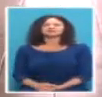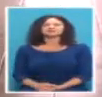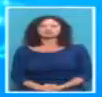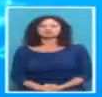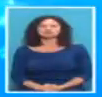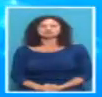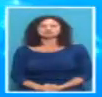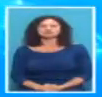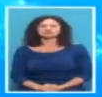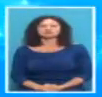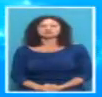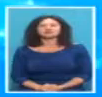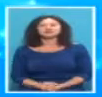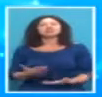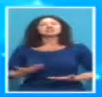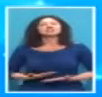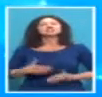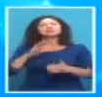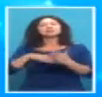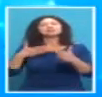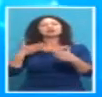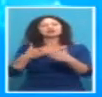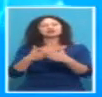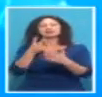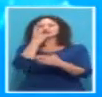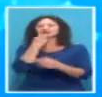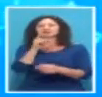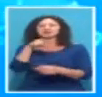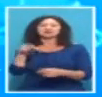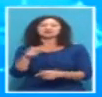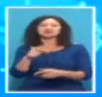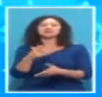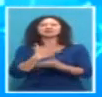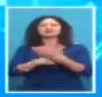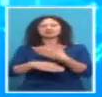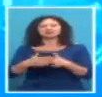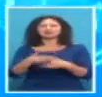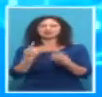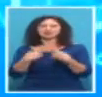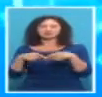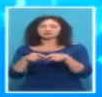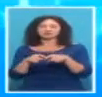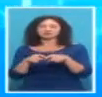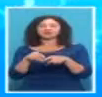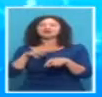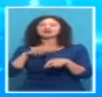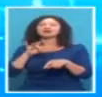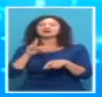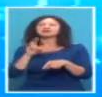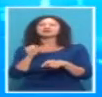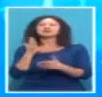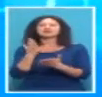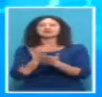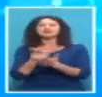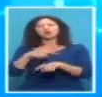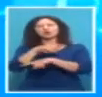«Кустанай». Жизнь без барьеров или адаптация людей с ограниченными возможностями в обществе. В Тарановском районе состоялся